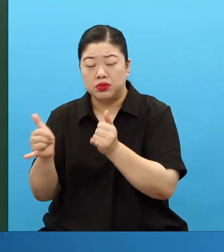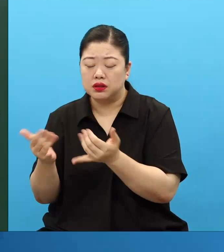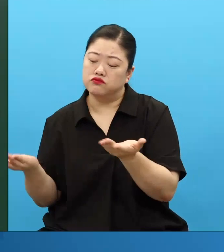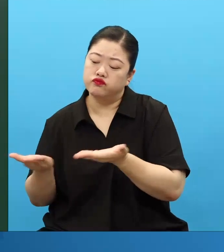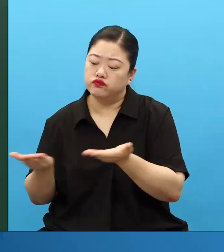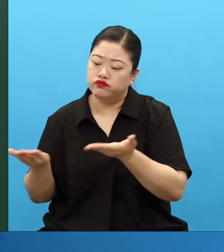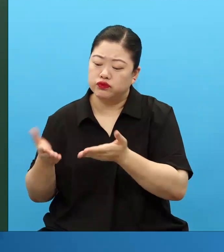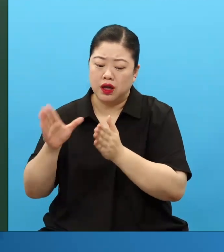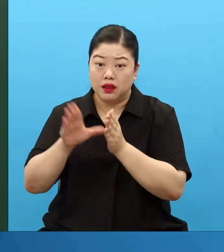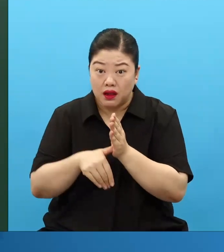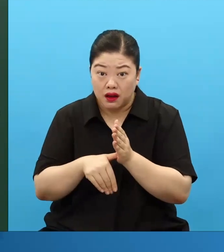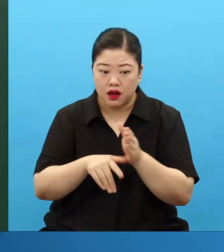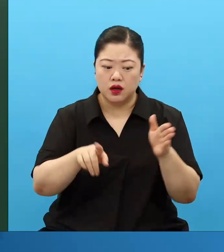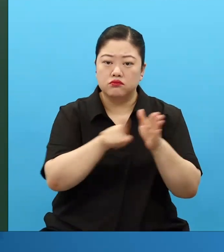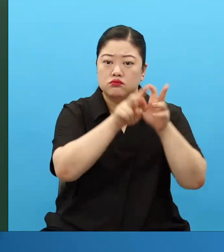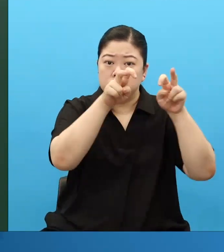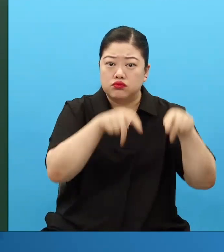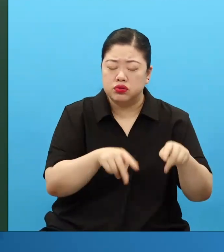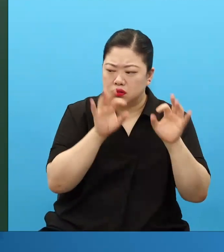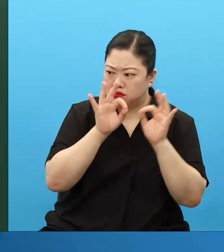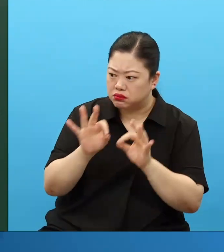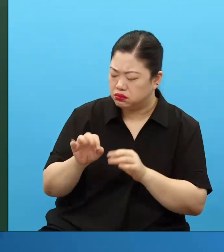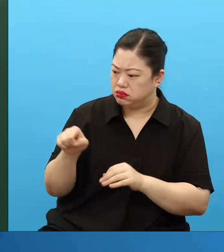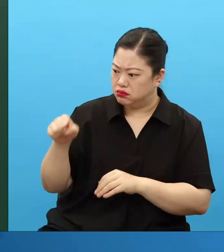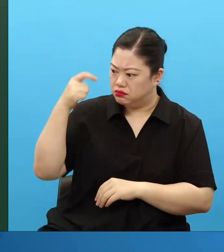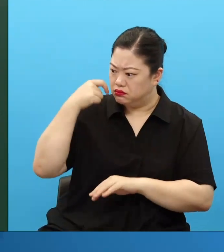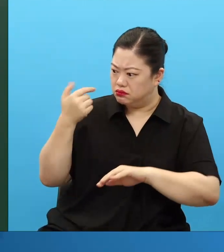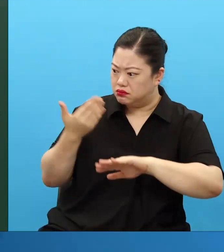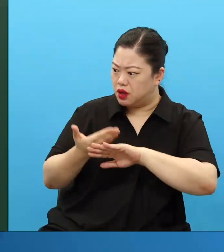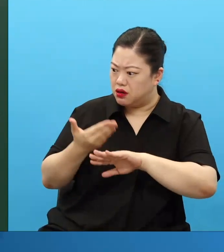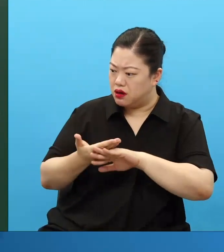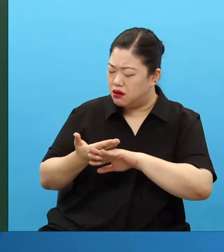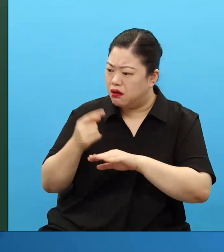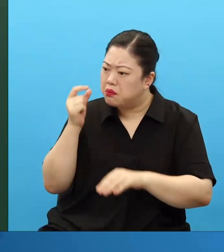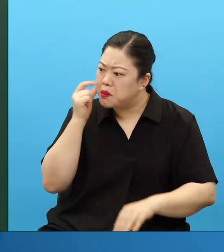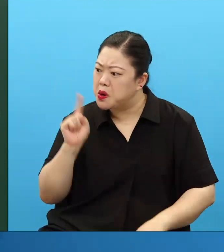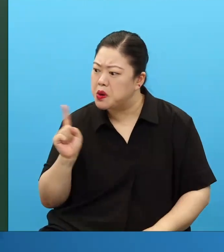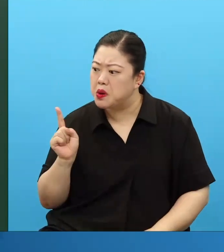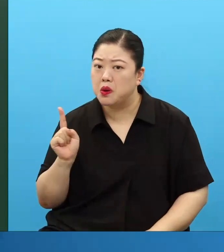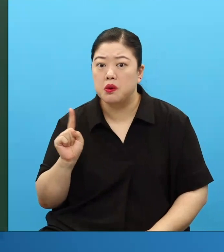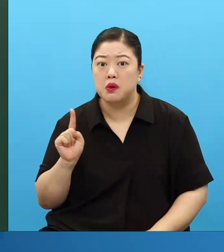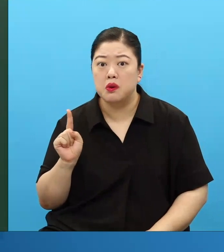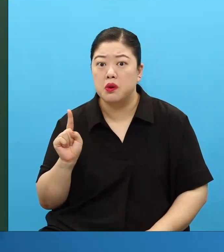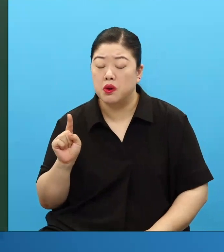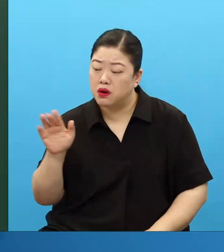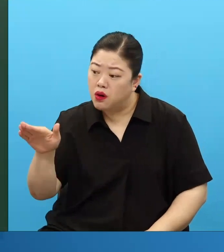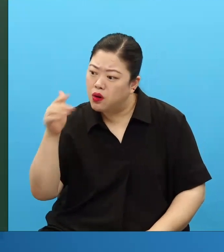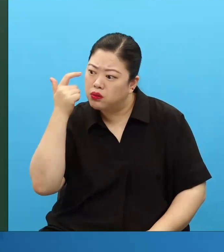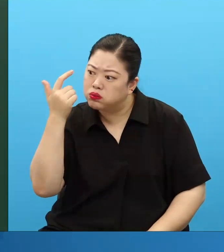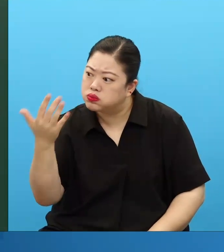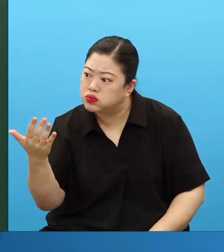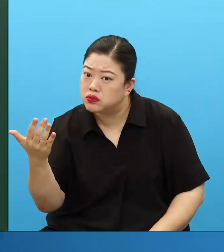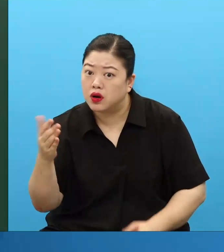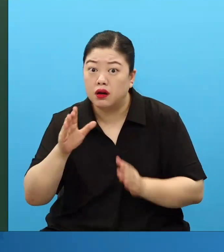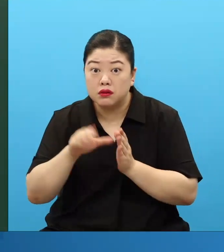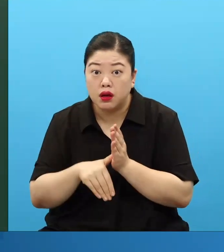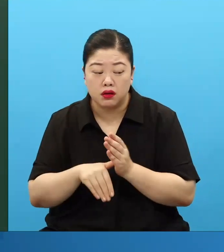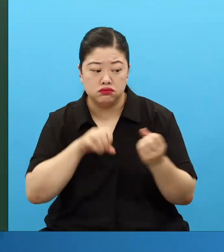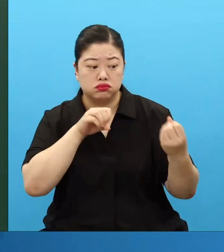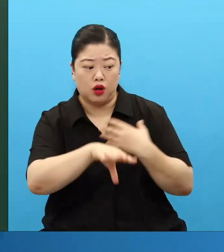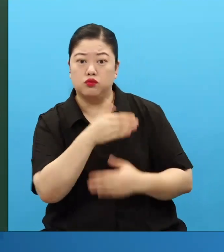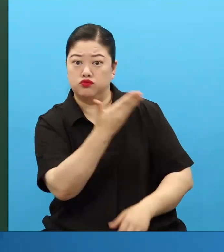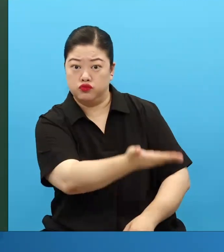때문에 그럴 수밖에 좀 그렇죠. And so in my case, I have the mission to save the 237 nations together with these pastors. 그리고 그분들 얘기 틀린 얘기는 안 해요. 새벽